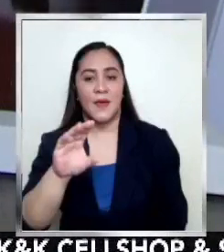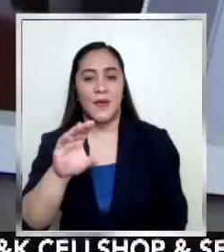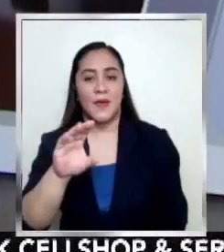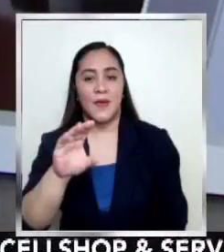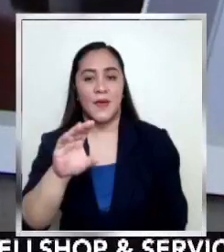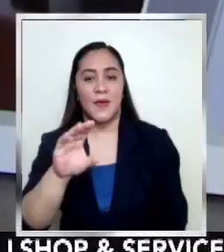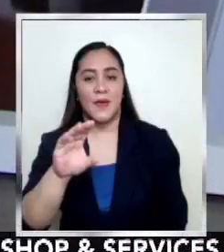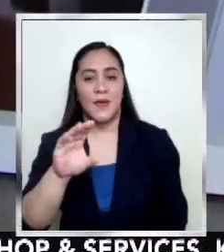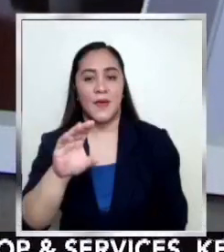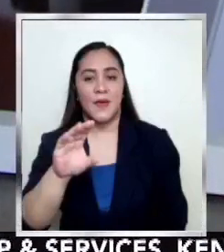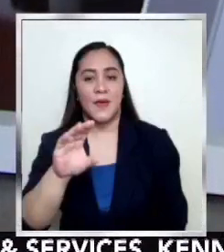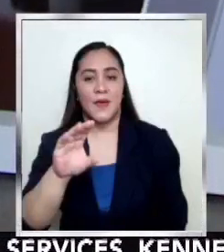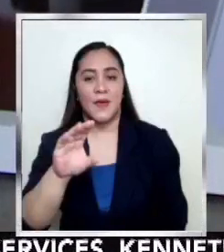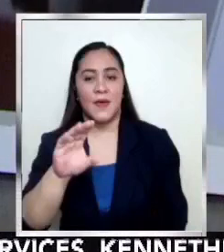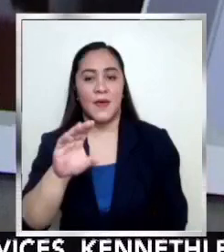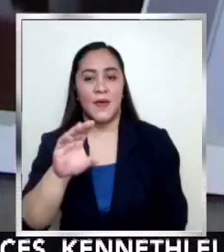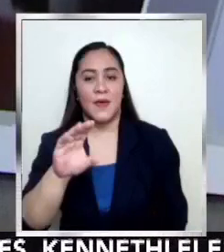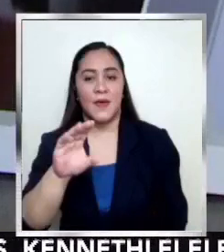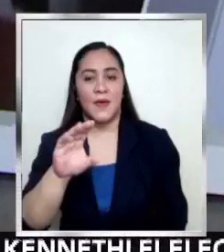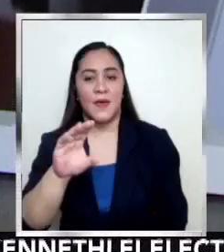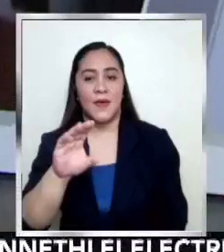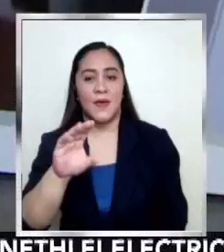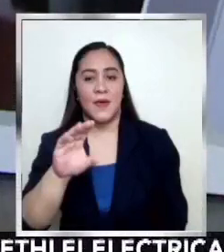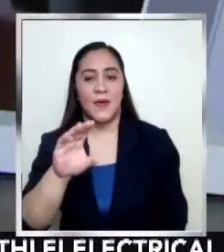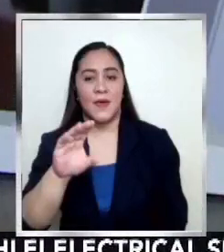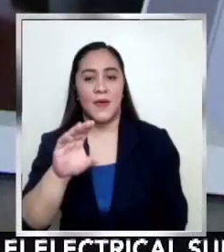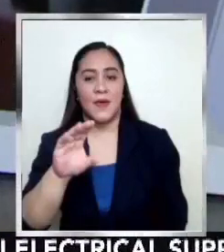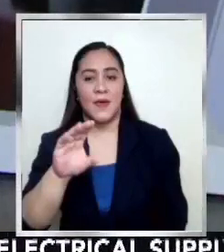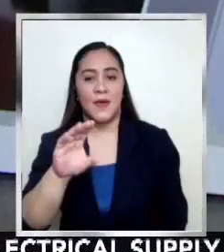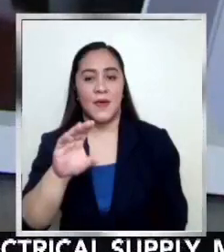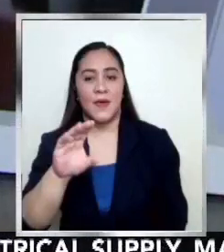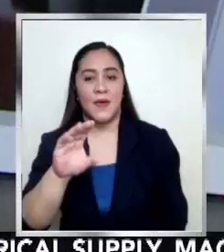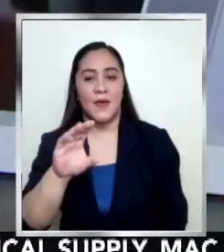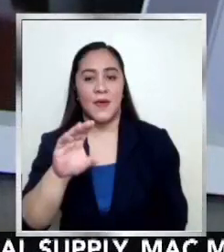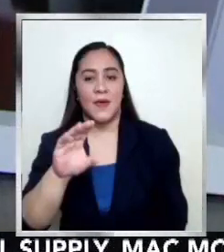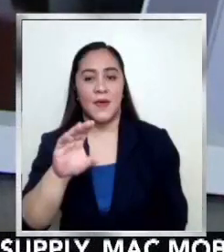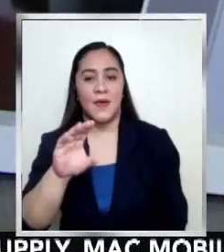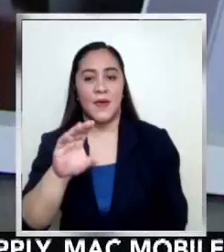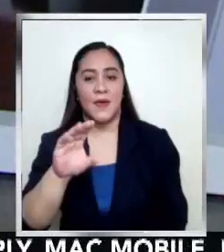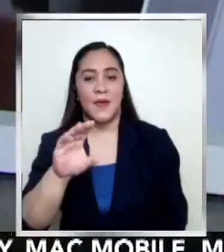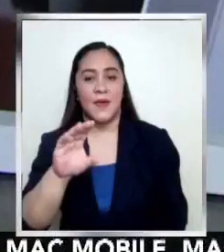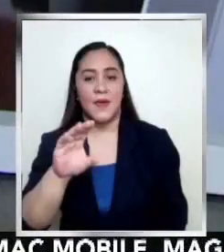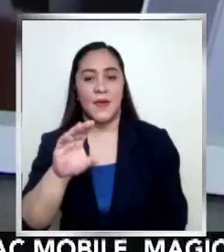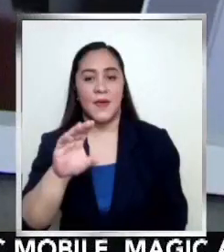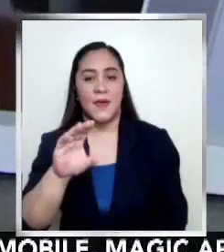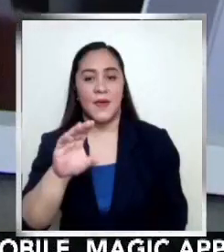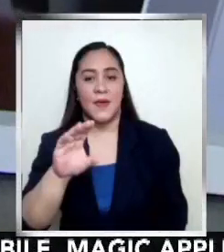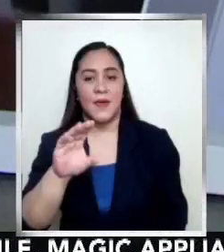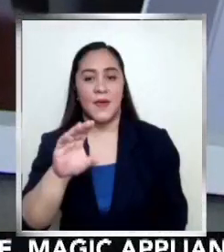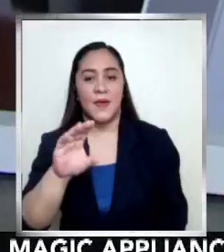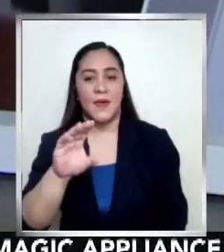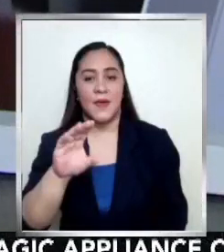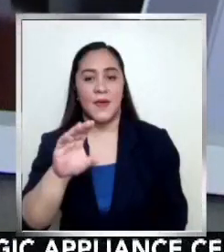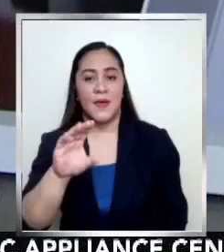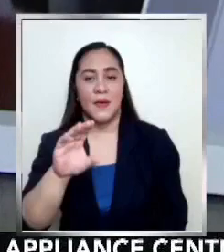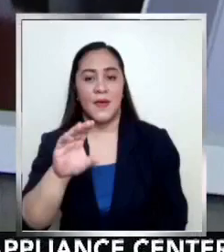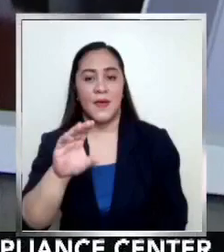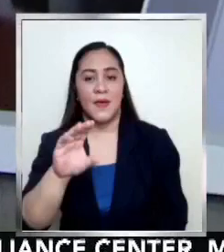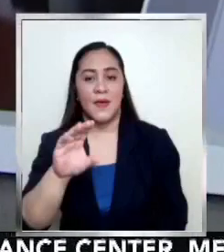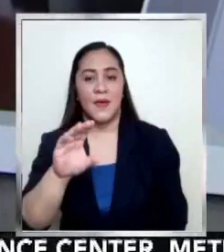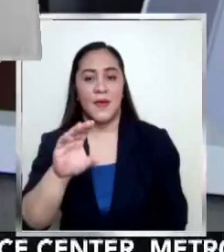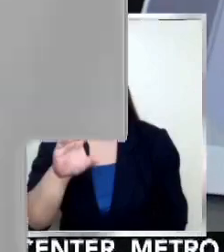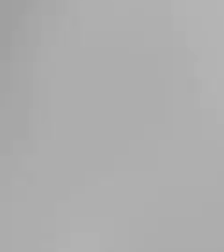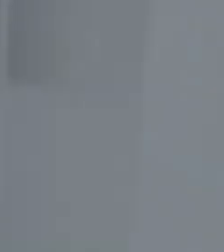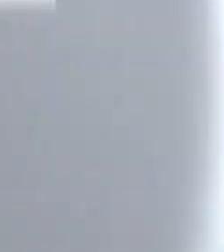natin online o napapanood sa telebisyon, paano nga ba matutukoy kung alin dito ang tama? Yan po ang tinutukan ni Rafi